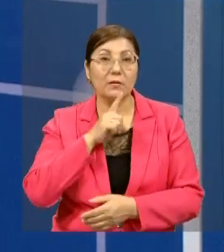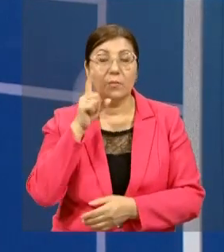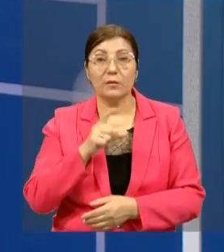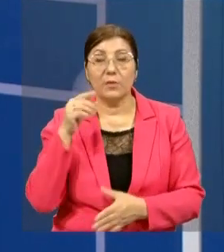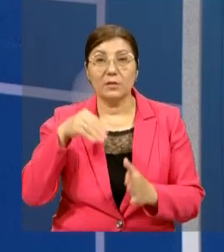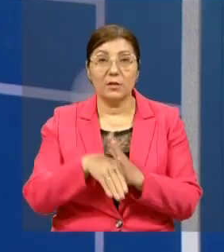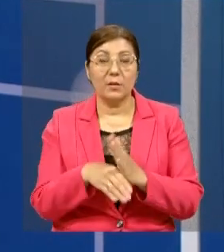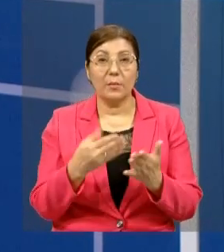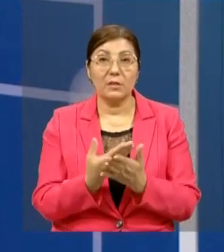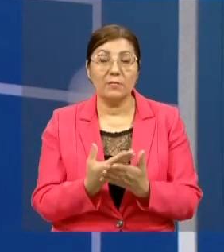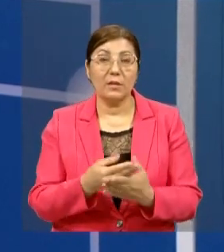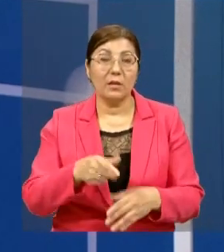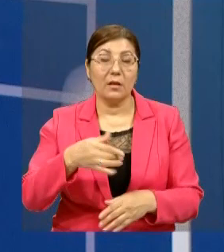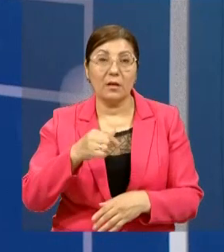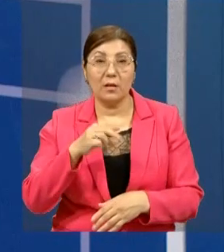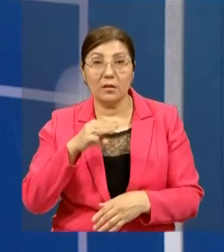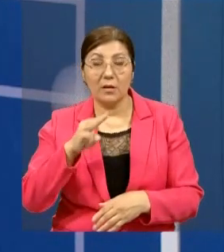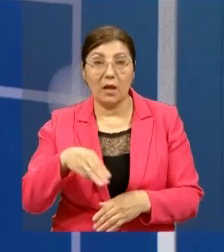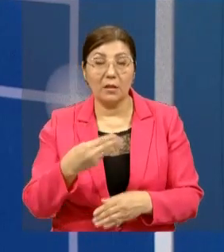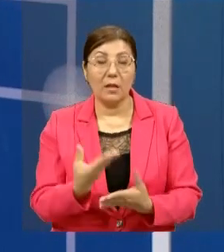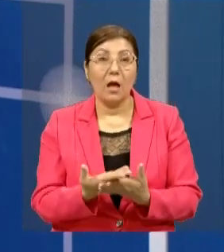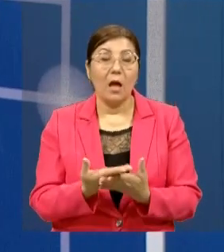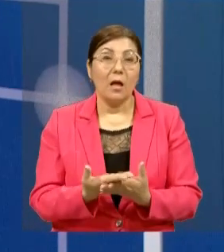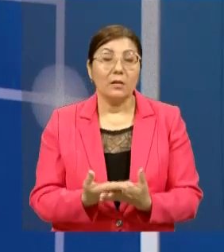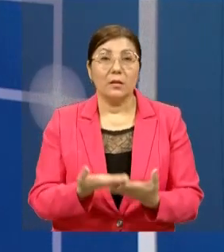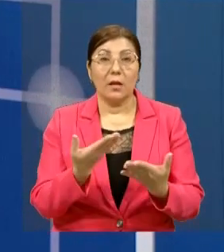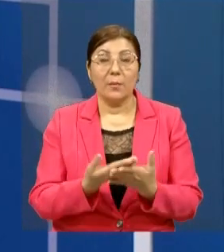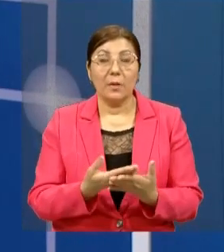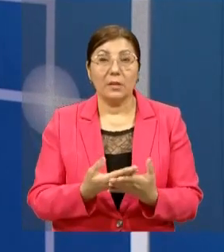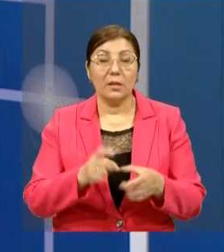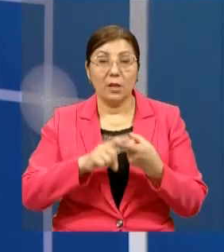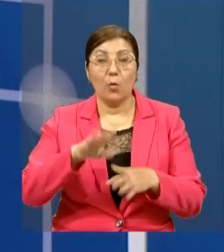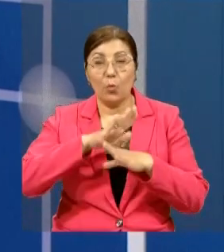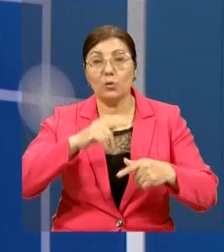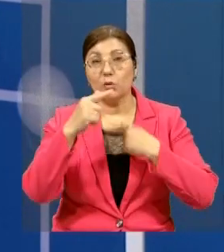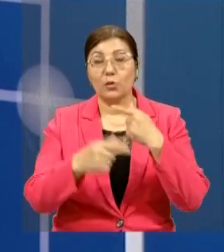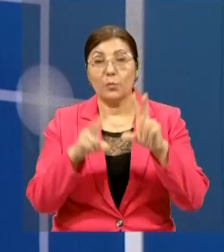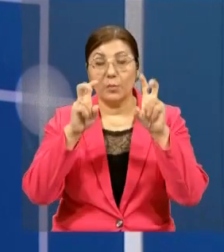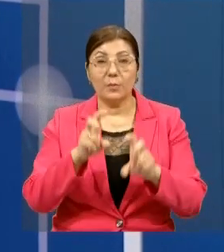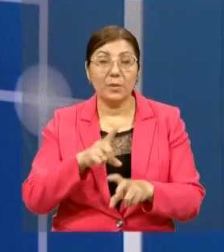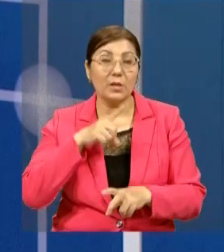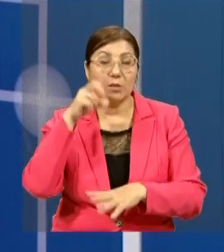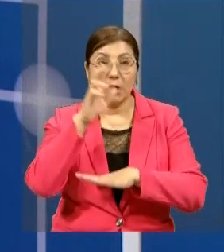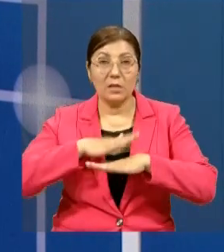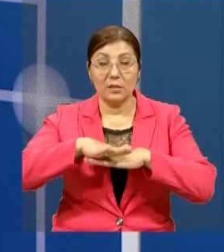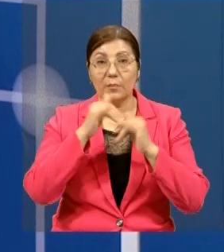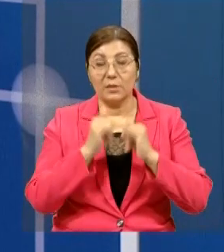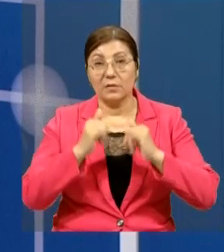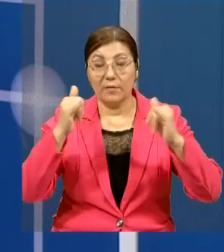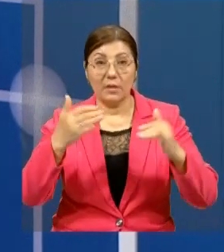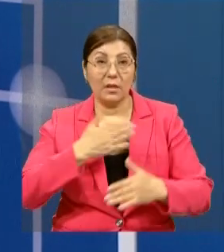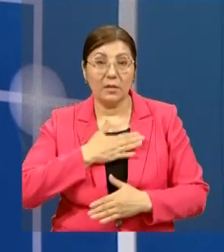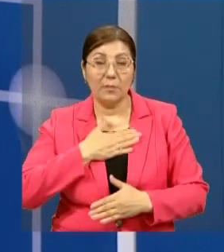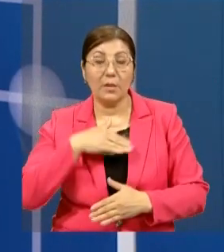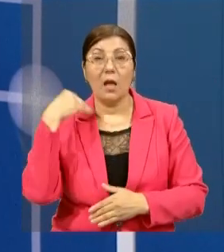среди них выделение грантов ровесникам Независимости страны жал ель развитие института волонтёрства